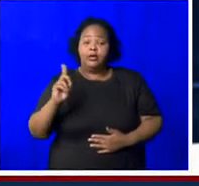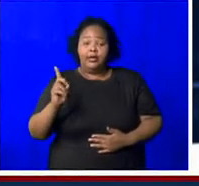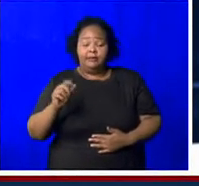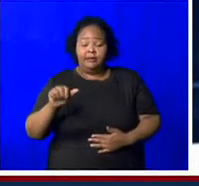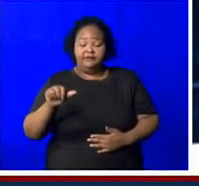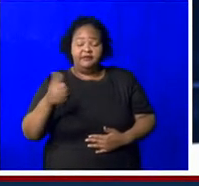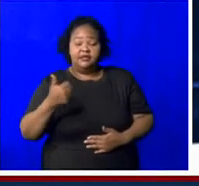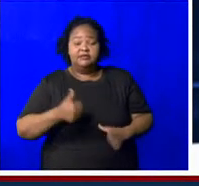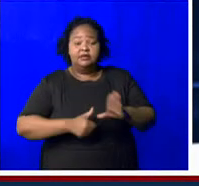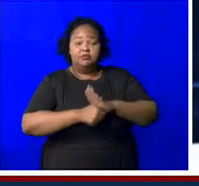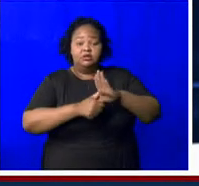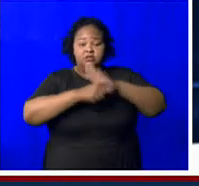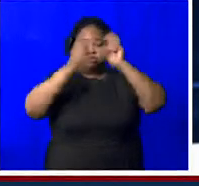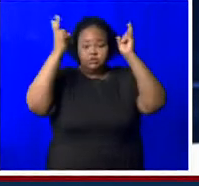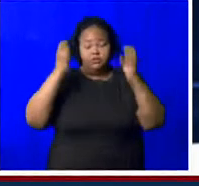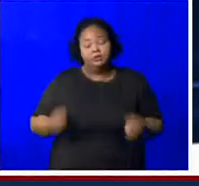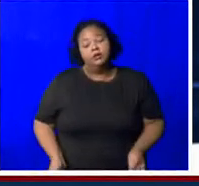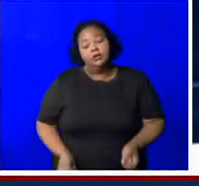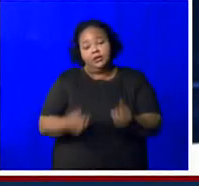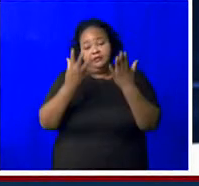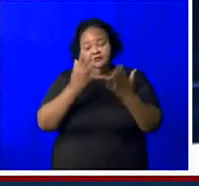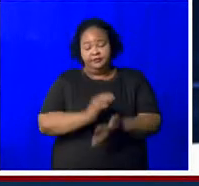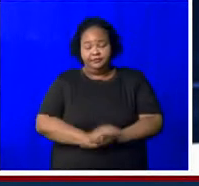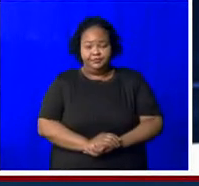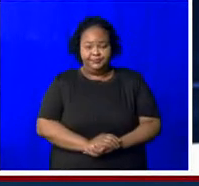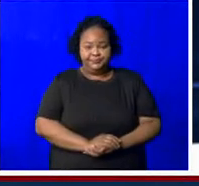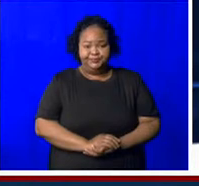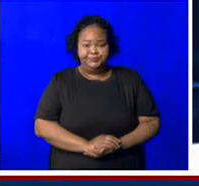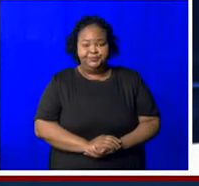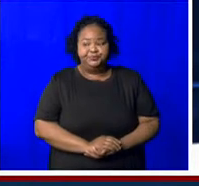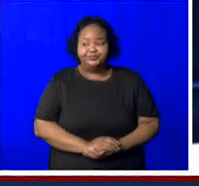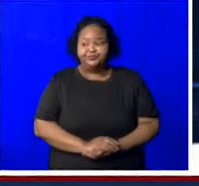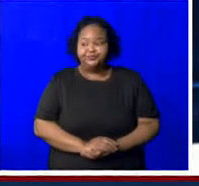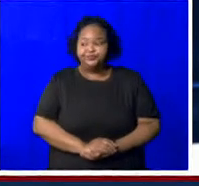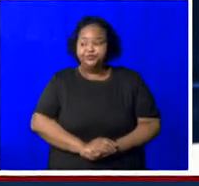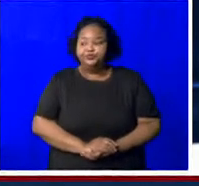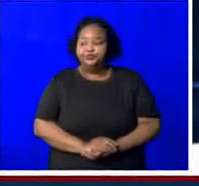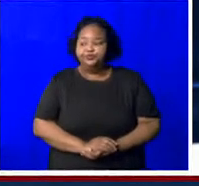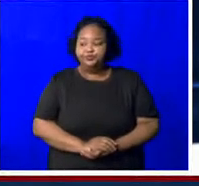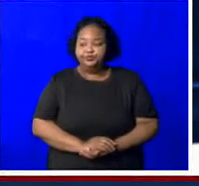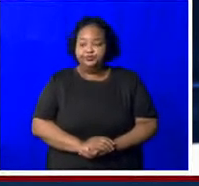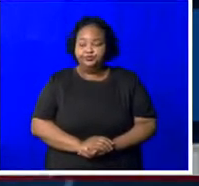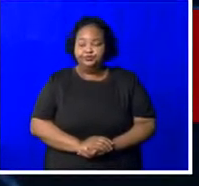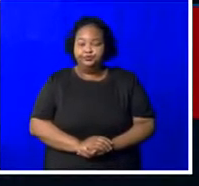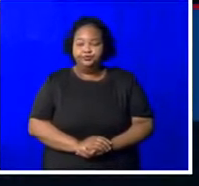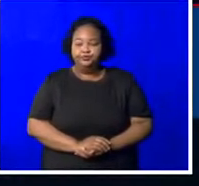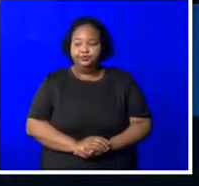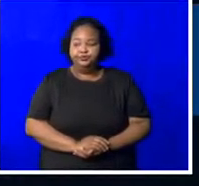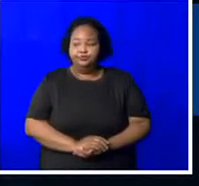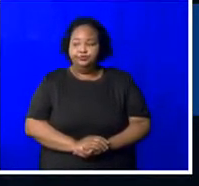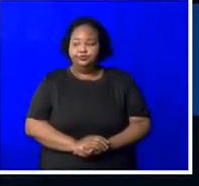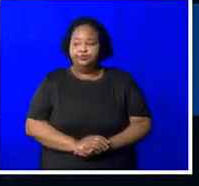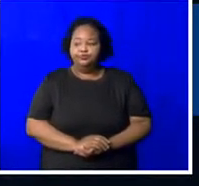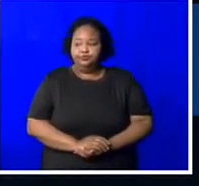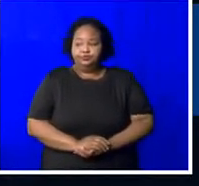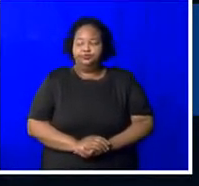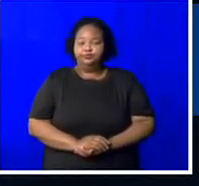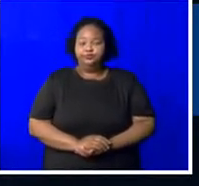ngina nomacabiso Ngambule. Singangeni kuto asibuke nati lethamba embili lomuhla.